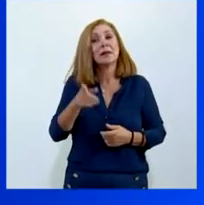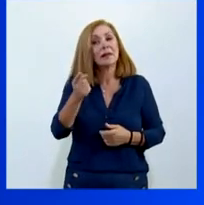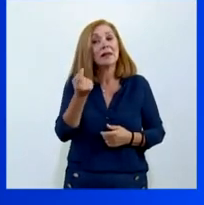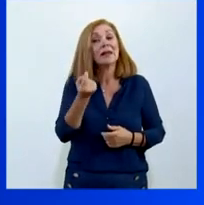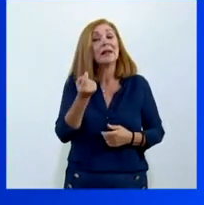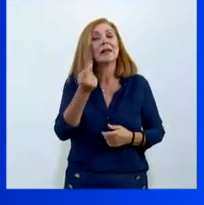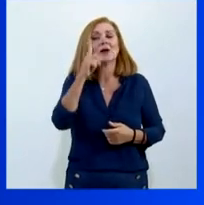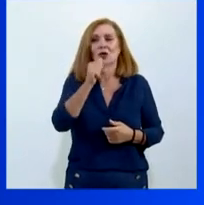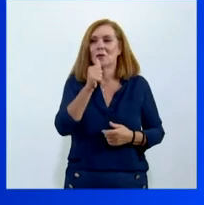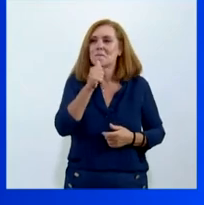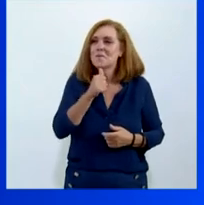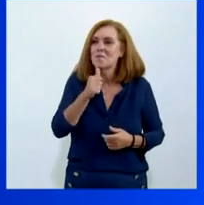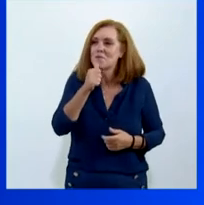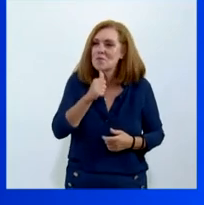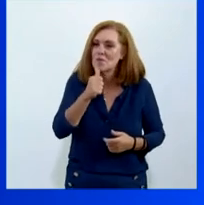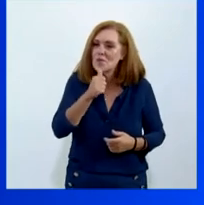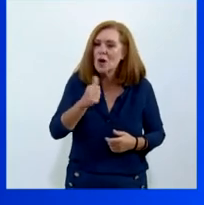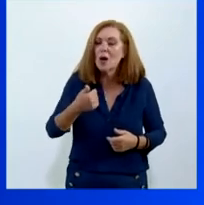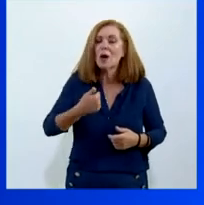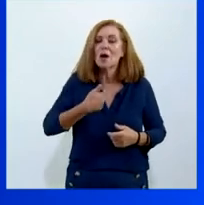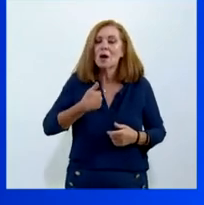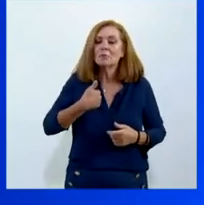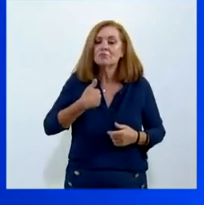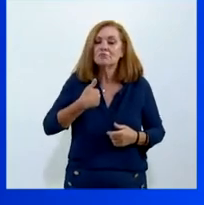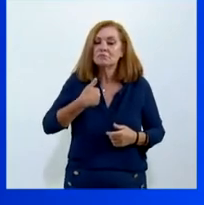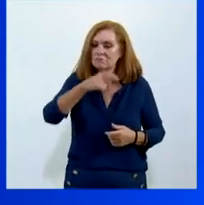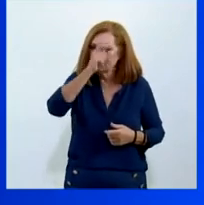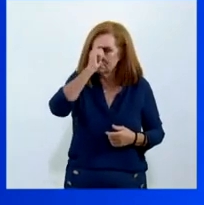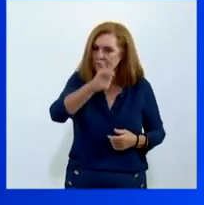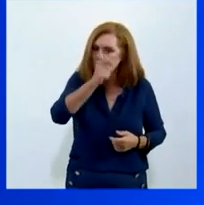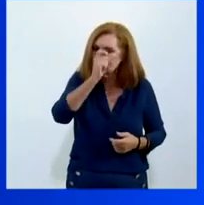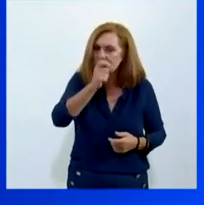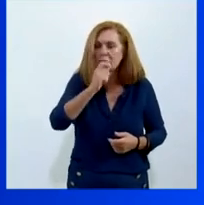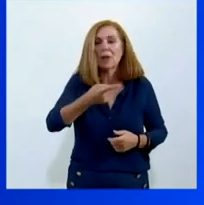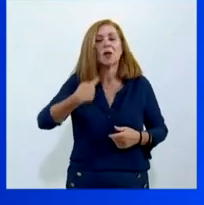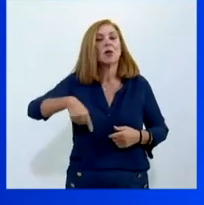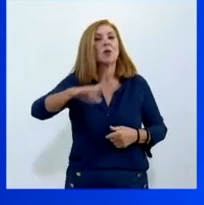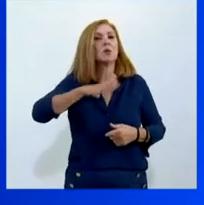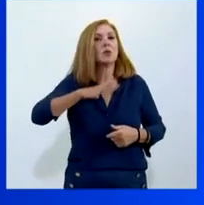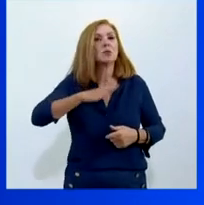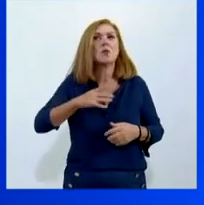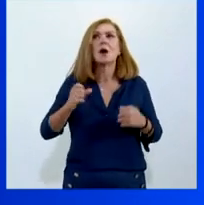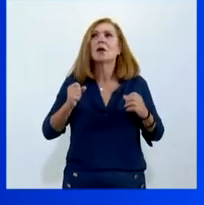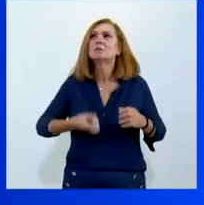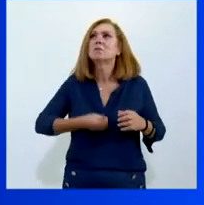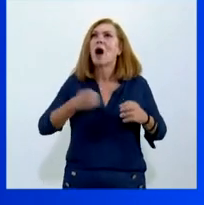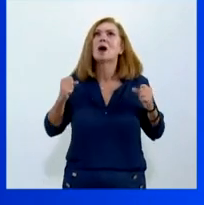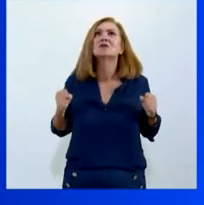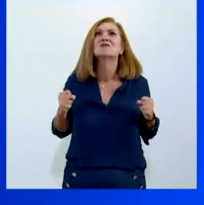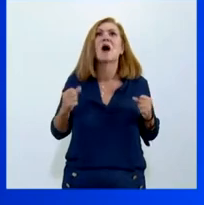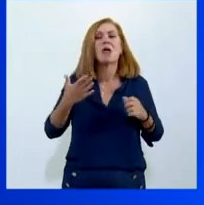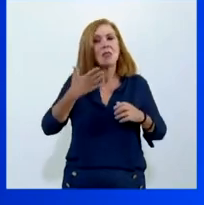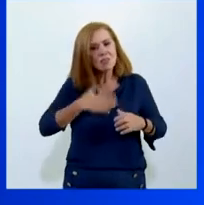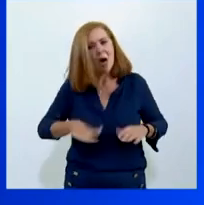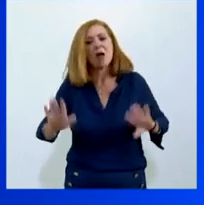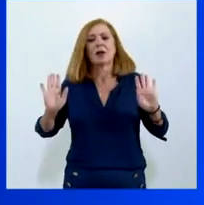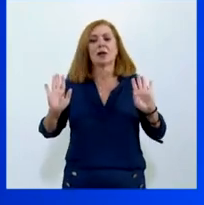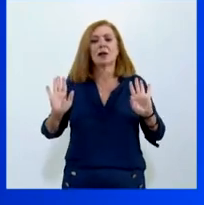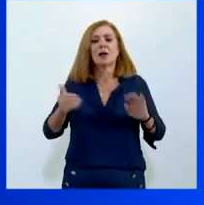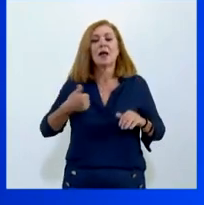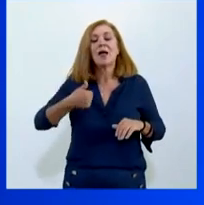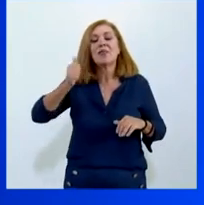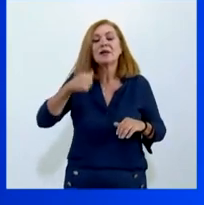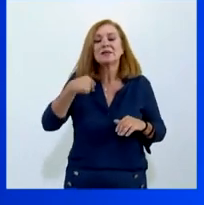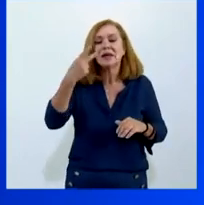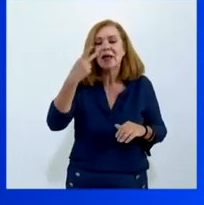υπομονή. Αναγνωρίζω απόλυτα ότι ο κόσμος θέλει να αισθάνεται μεγαλύτερη ασφάλεια. Χθες εξήγηλα ότι